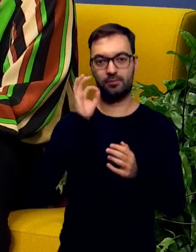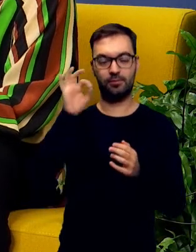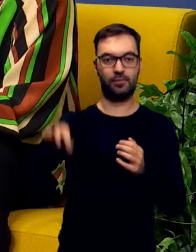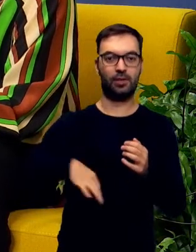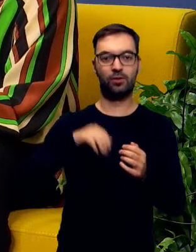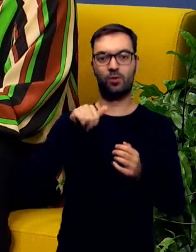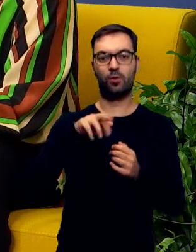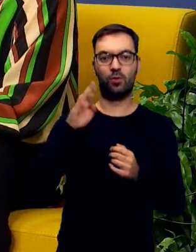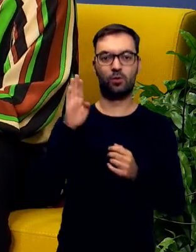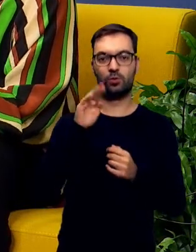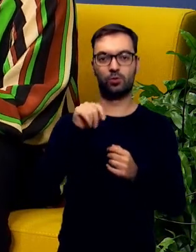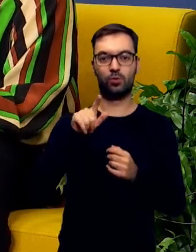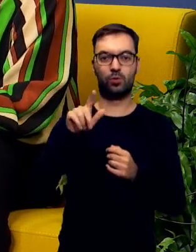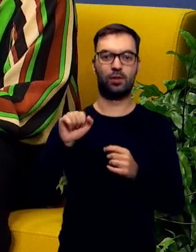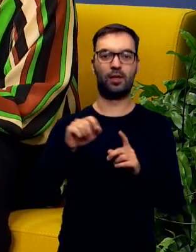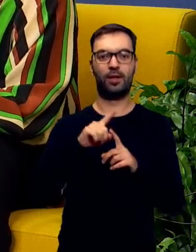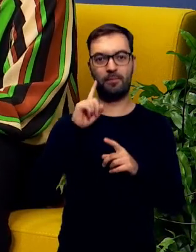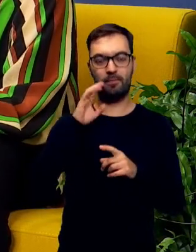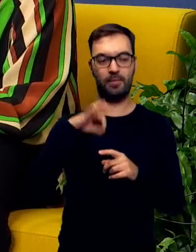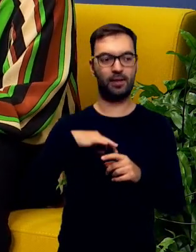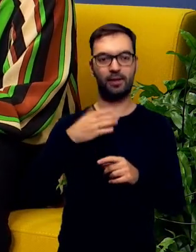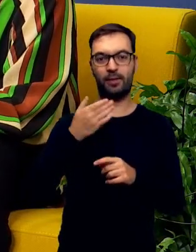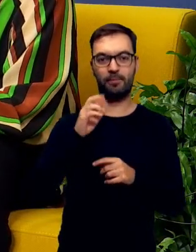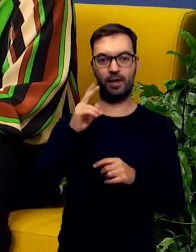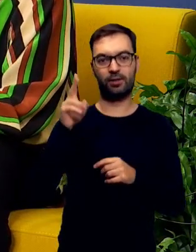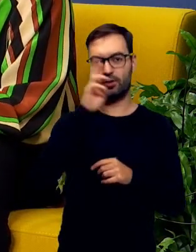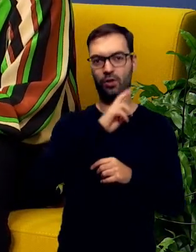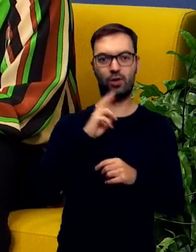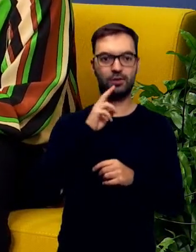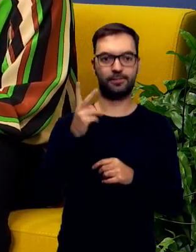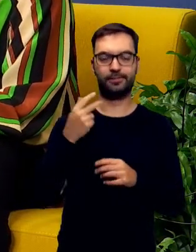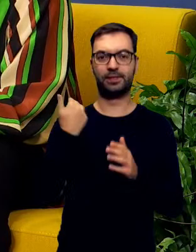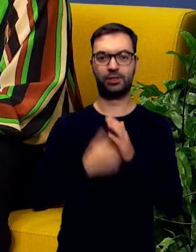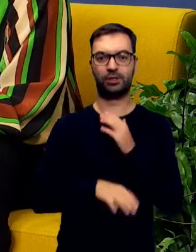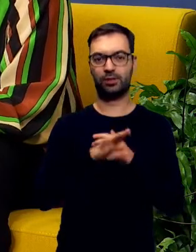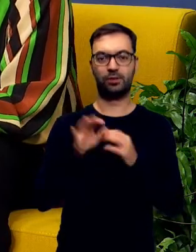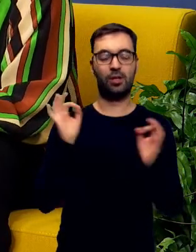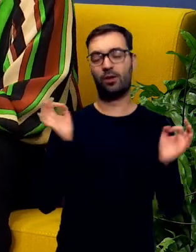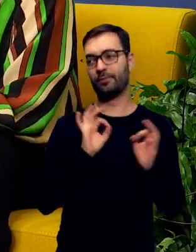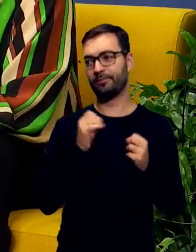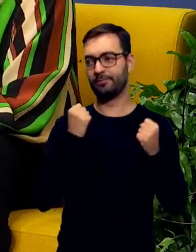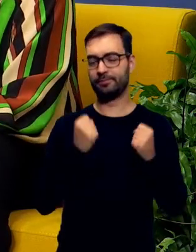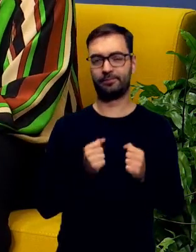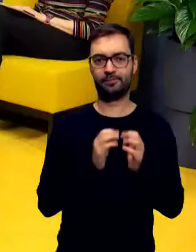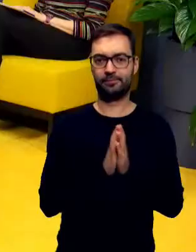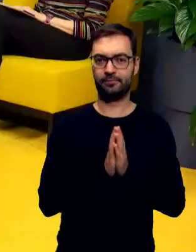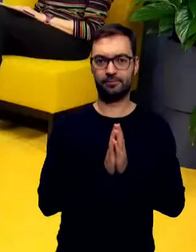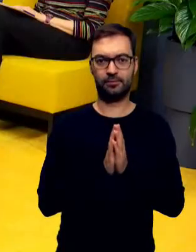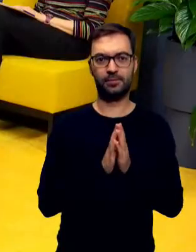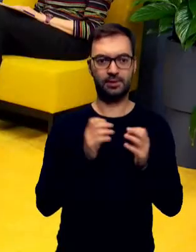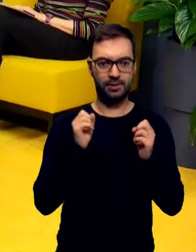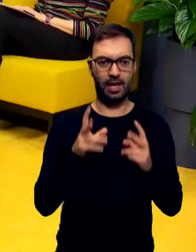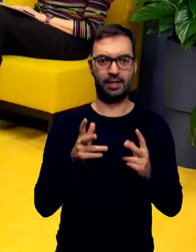pani Urszuli i pana Marka, rodzice, którzy stracili dzieci, była wstrząsająca. Więc